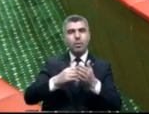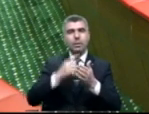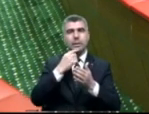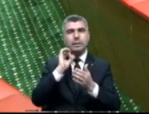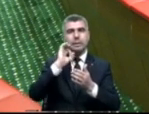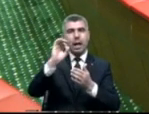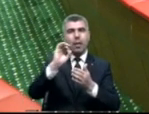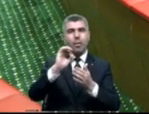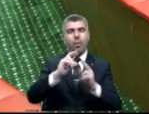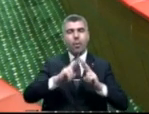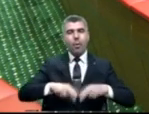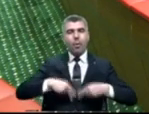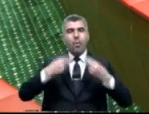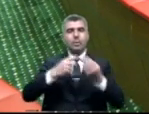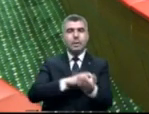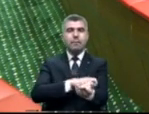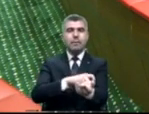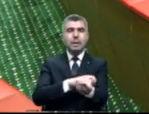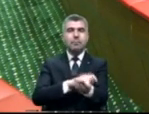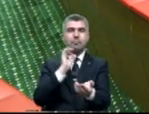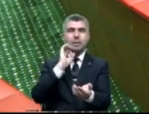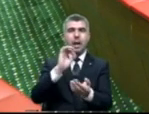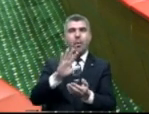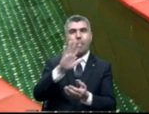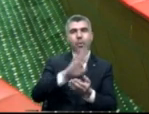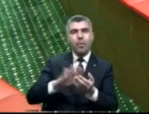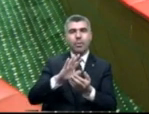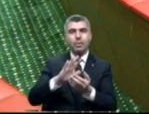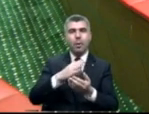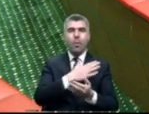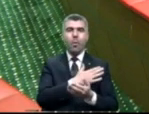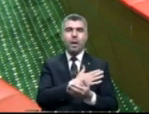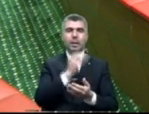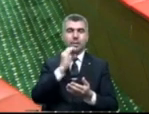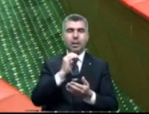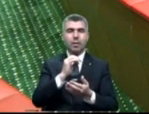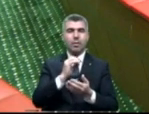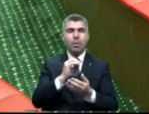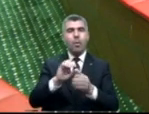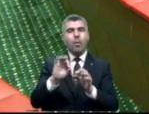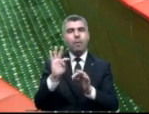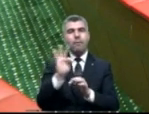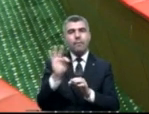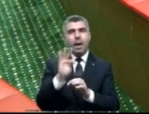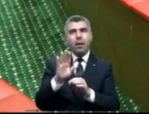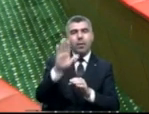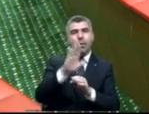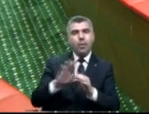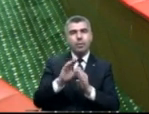فمي وفي دم هواك ترى نور ونار، إخوتي ها هي